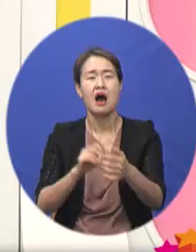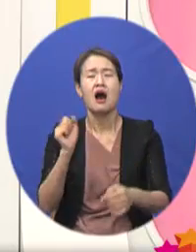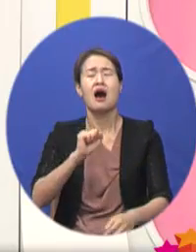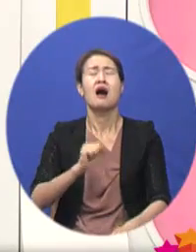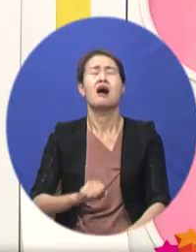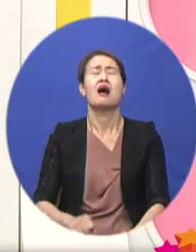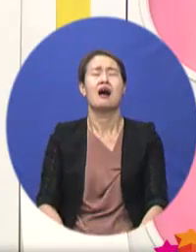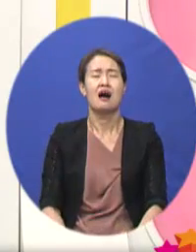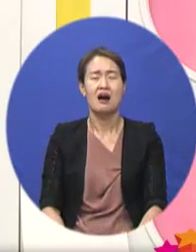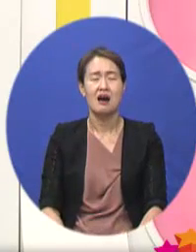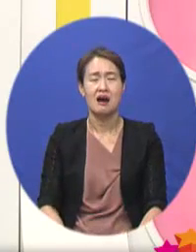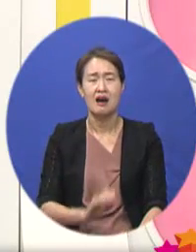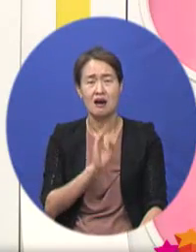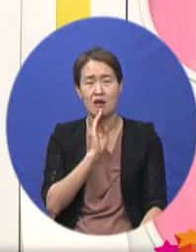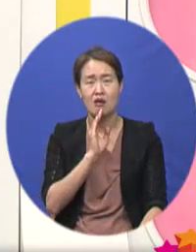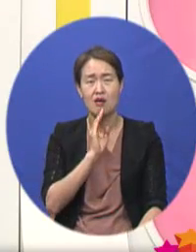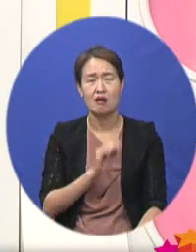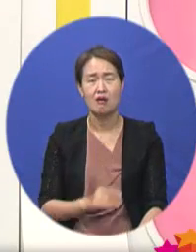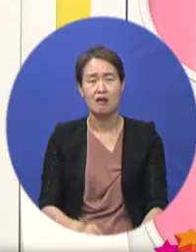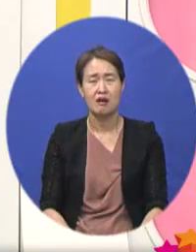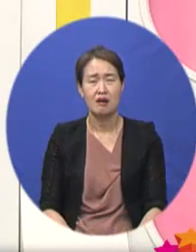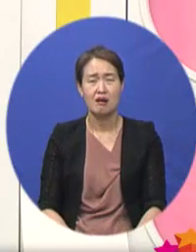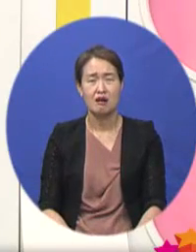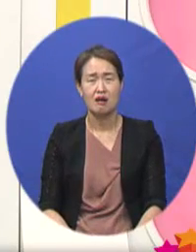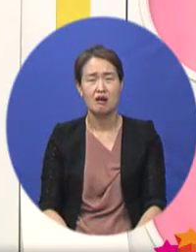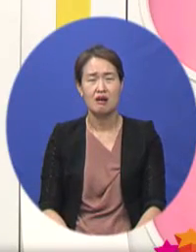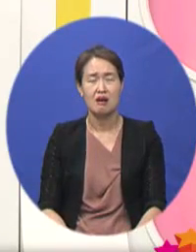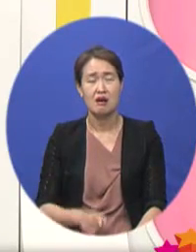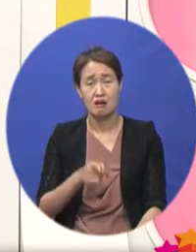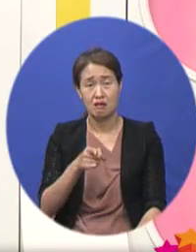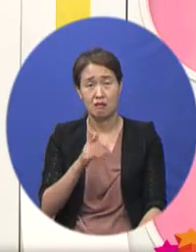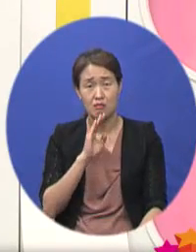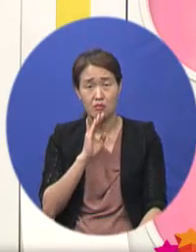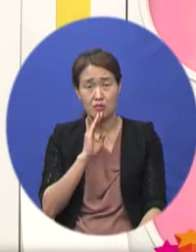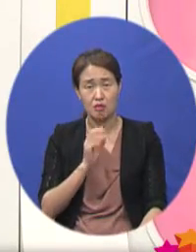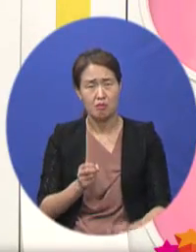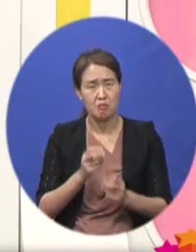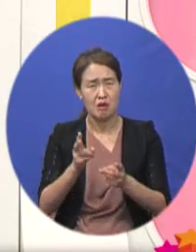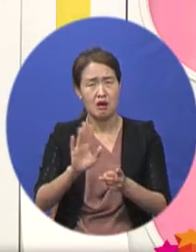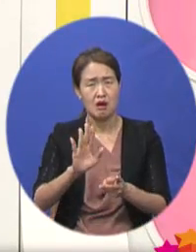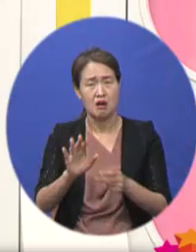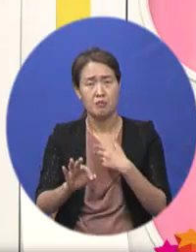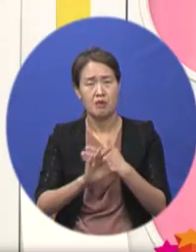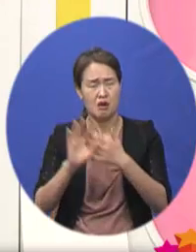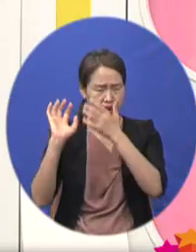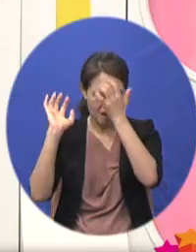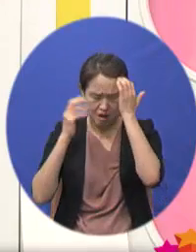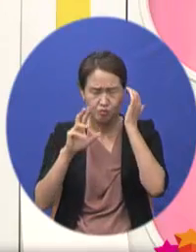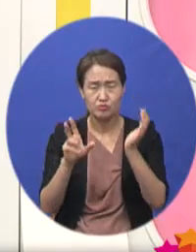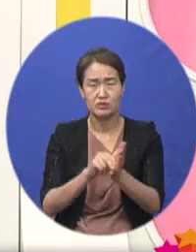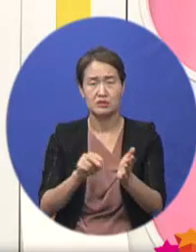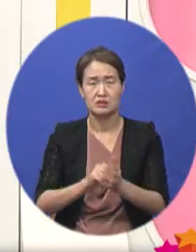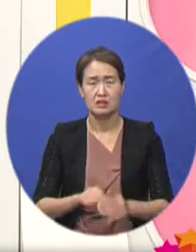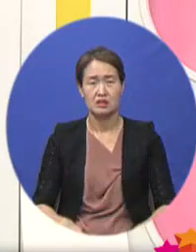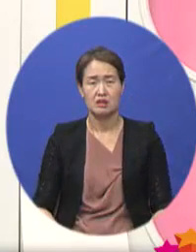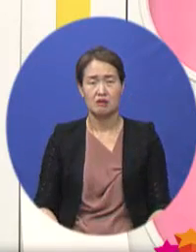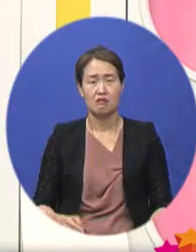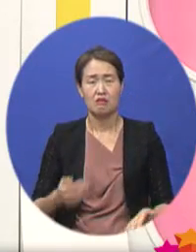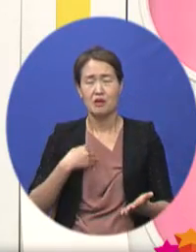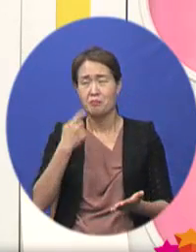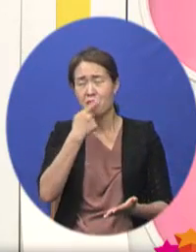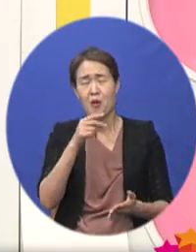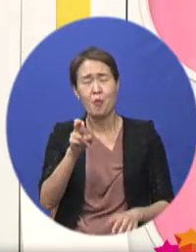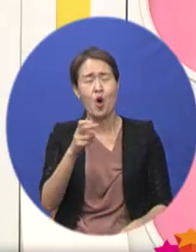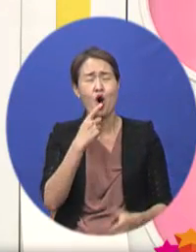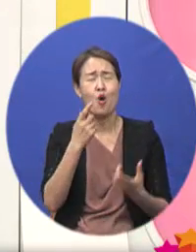걸. 맞아. 여기 진짜요. 예. 그렇게 안 보내고 그러면은 이게 복잡해진 거 이렇게. 우리가 싫어하는 사람이 되고.